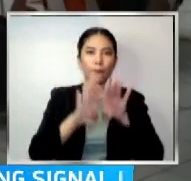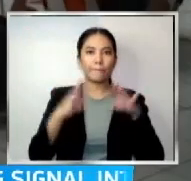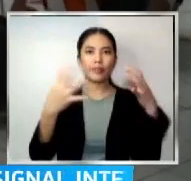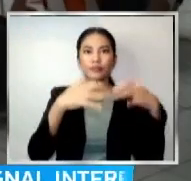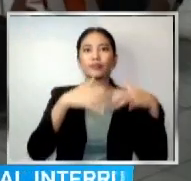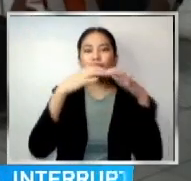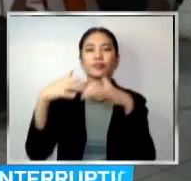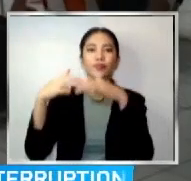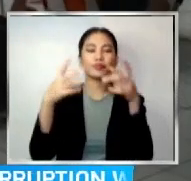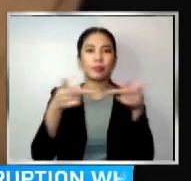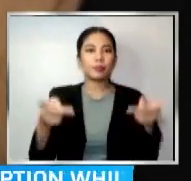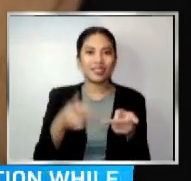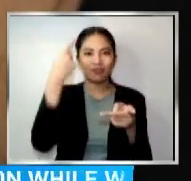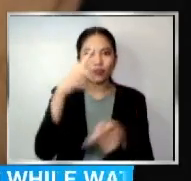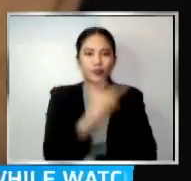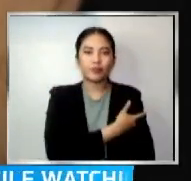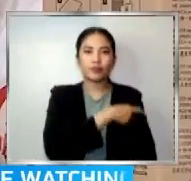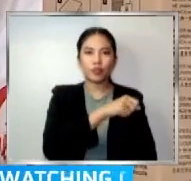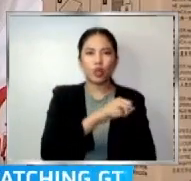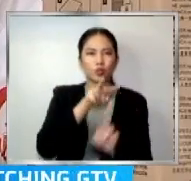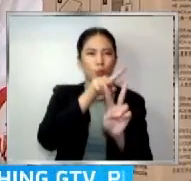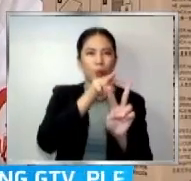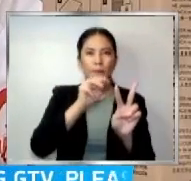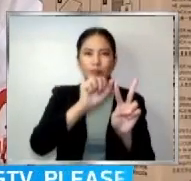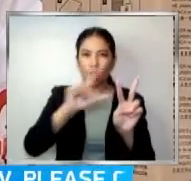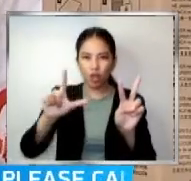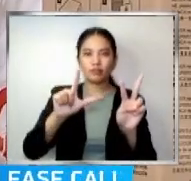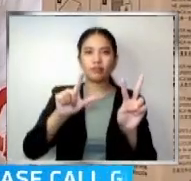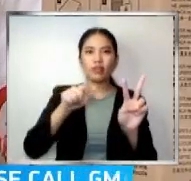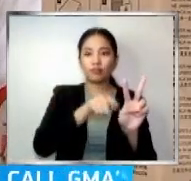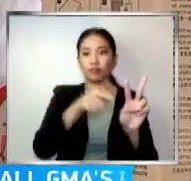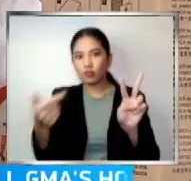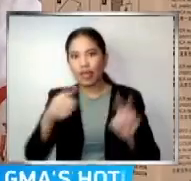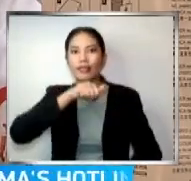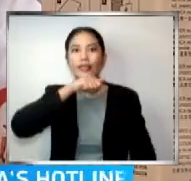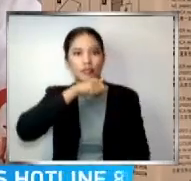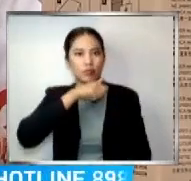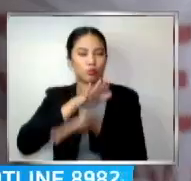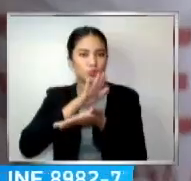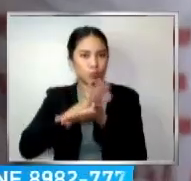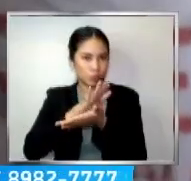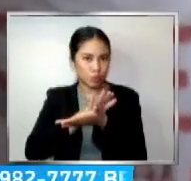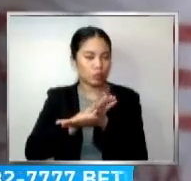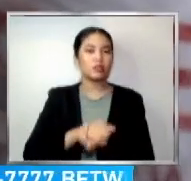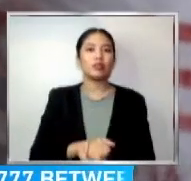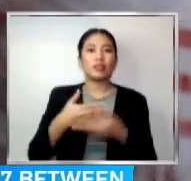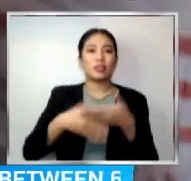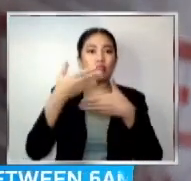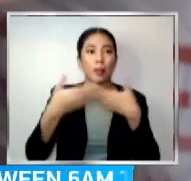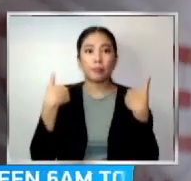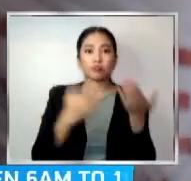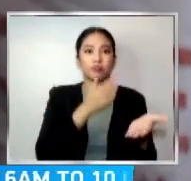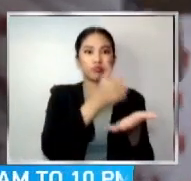at maging ang Ateneo de Manila University. Bukod dyan, nagbabakuna rin daw sila sa mga subdivision at meron ding apat na bus